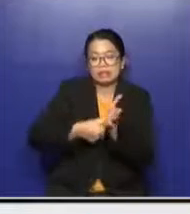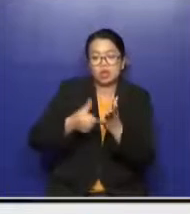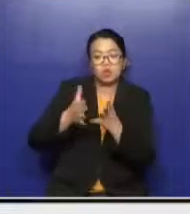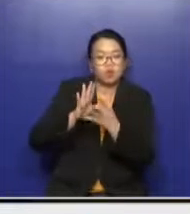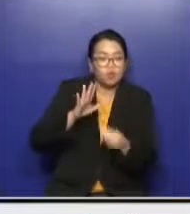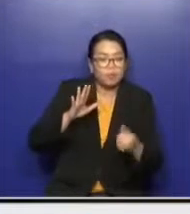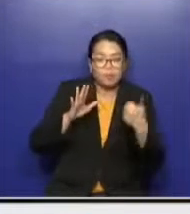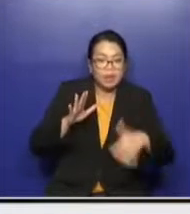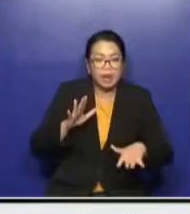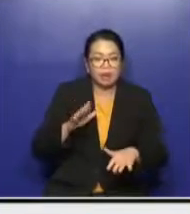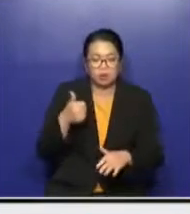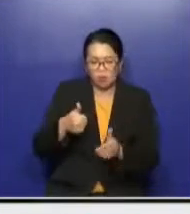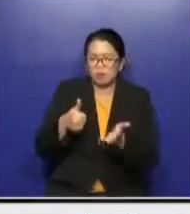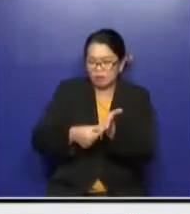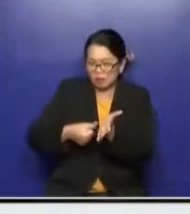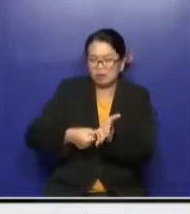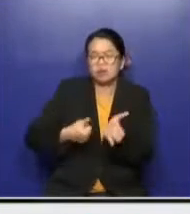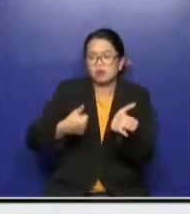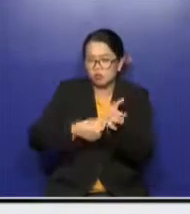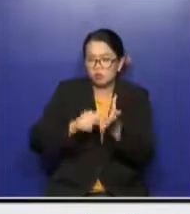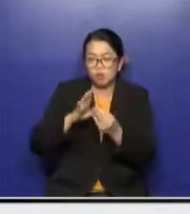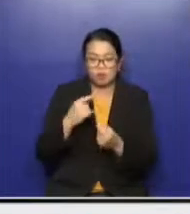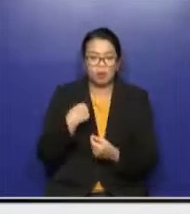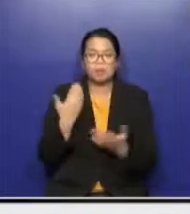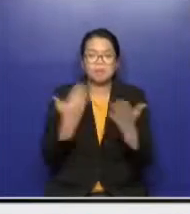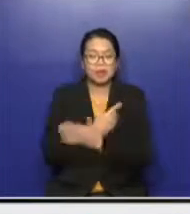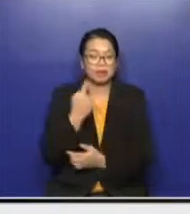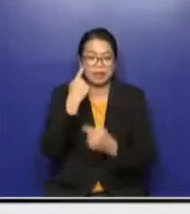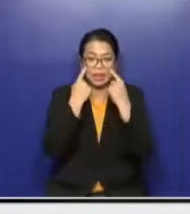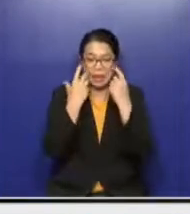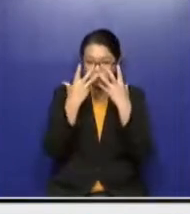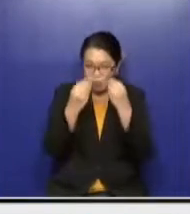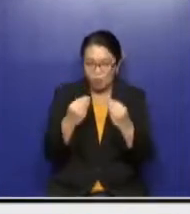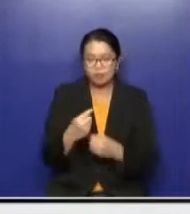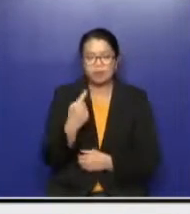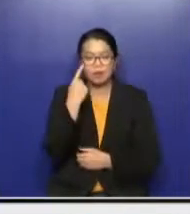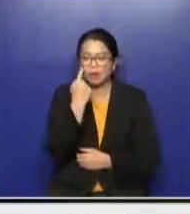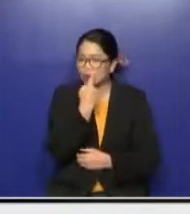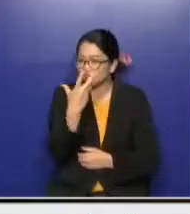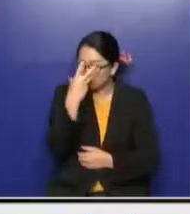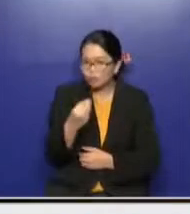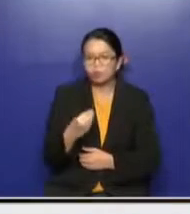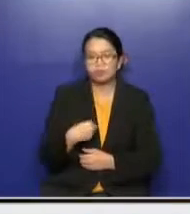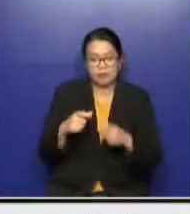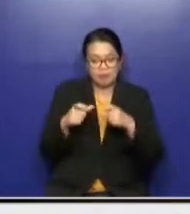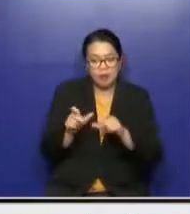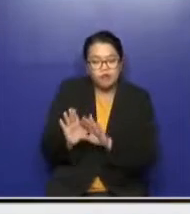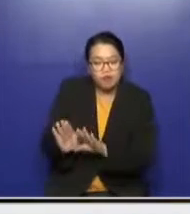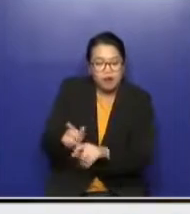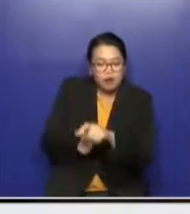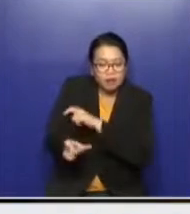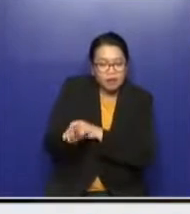คะว่าต้องสแกนลายม่านตานะคะไม่ให้มีการโกงกันได้ไม่ให้มีการฝากกัน